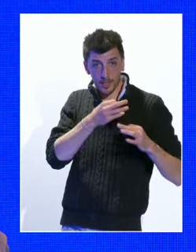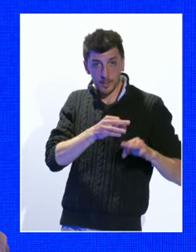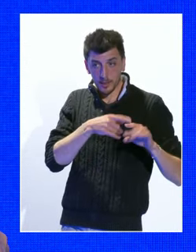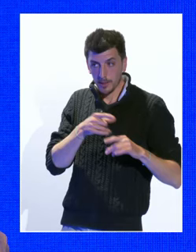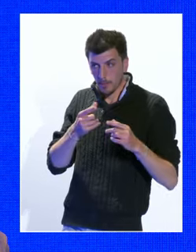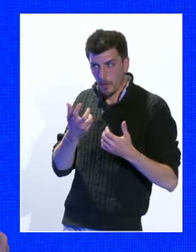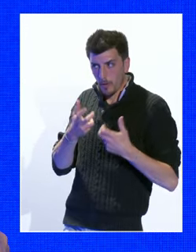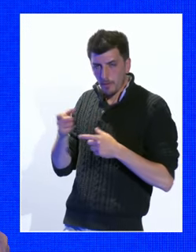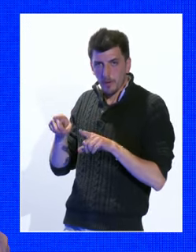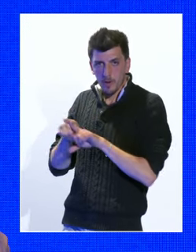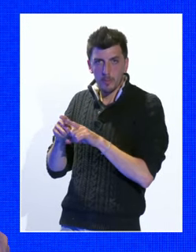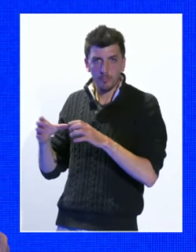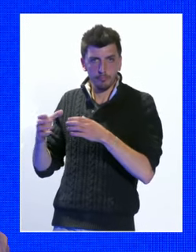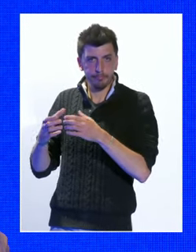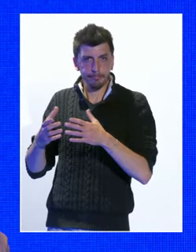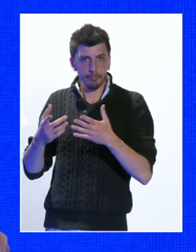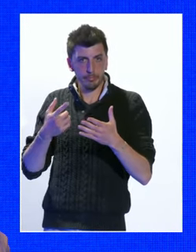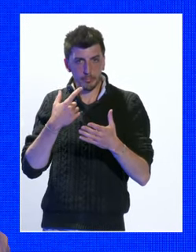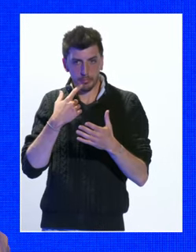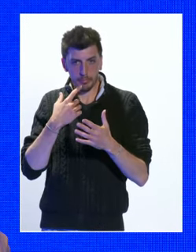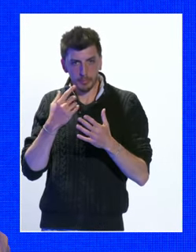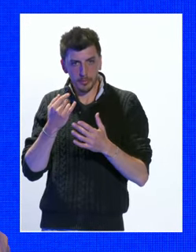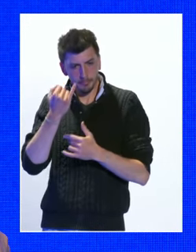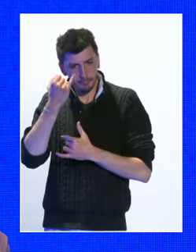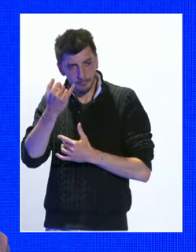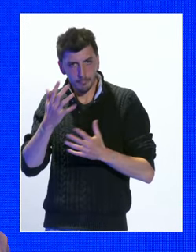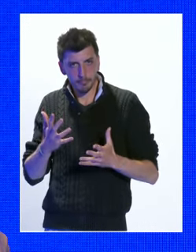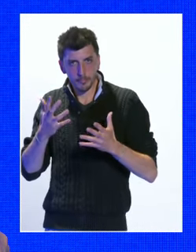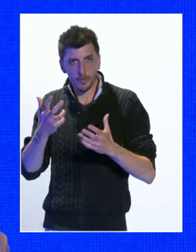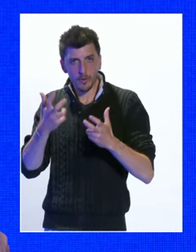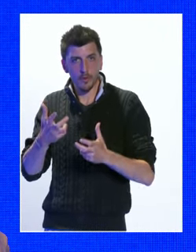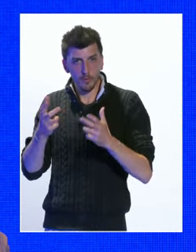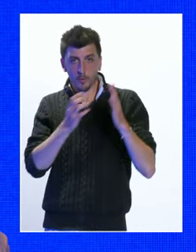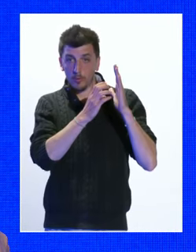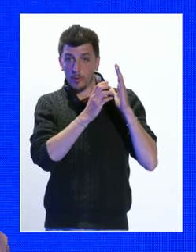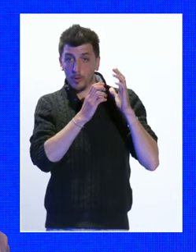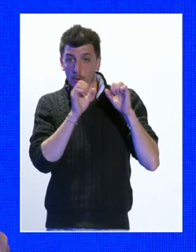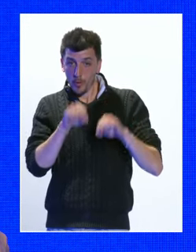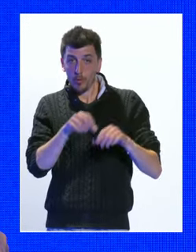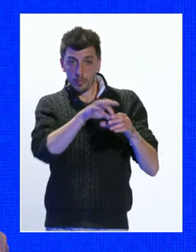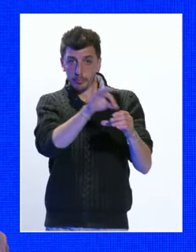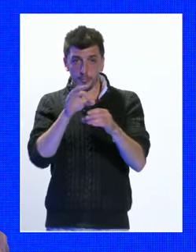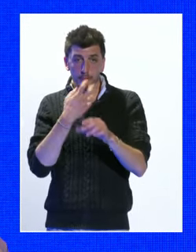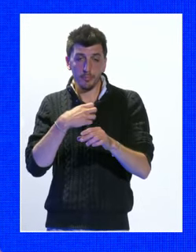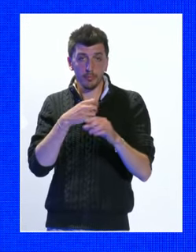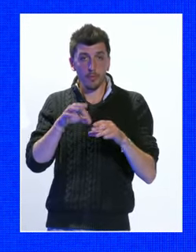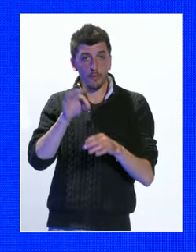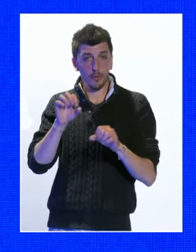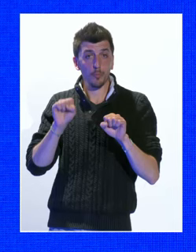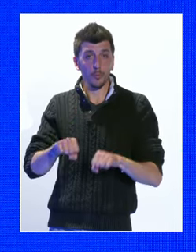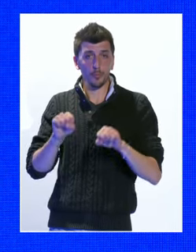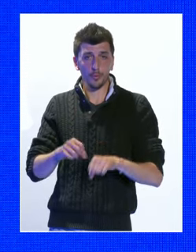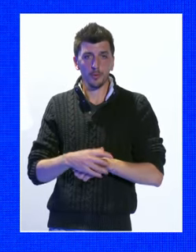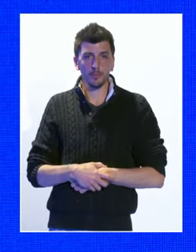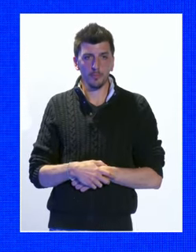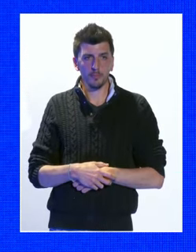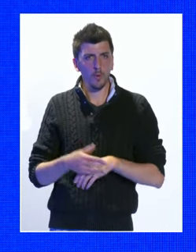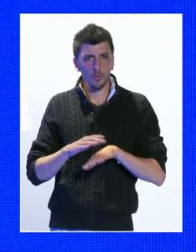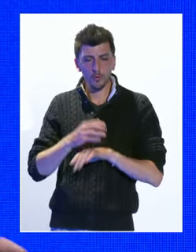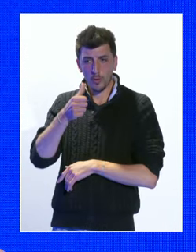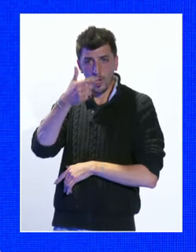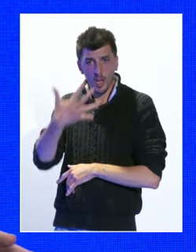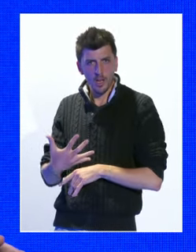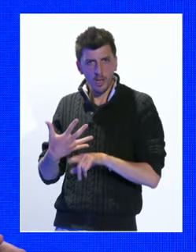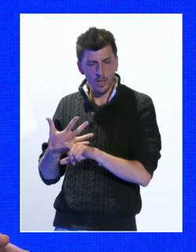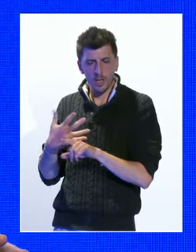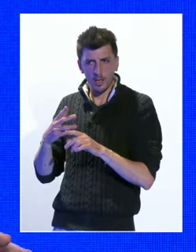Cette initiative prend la forme d'une proposition de loi. Ça, c'est le texte de la Constitution. Eh bien, un cinquième des membres du Parlement, si